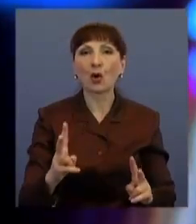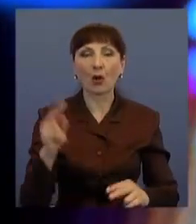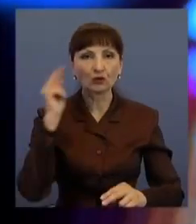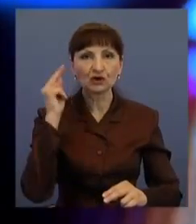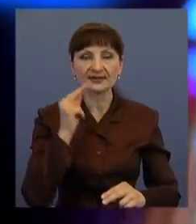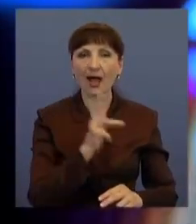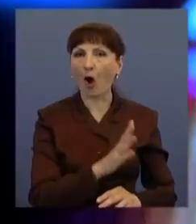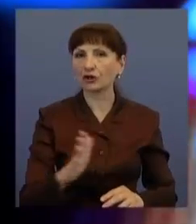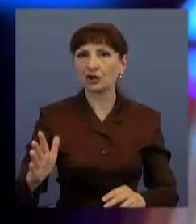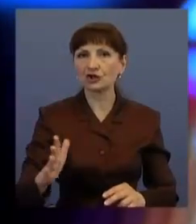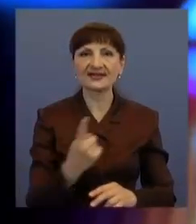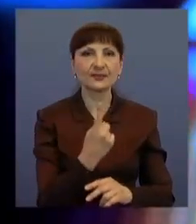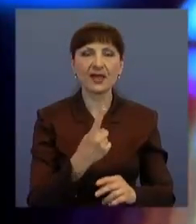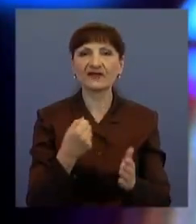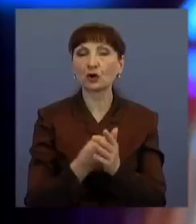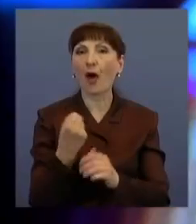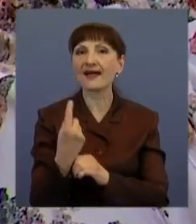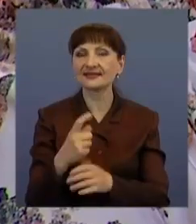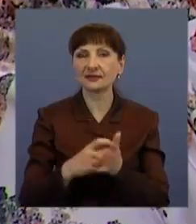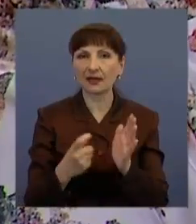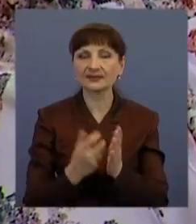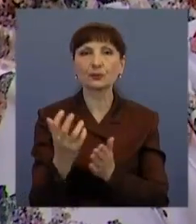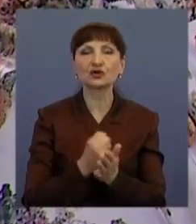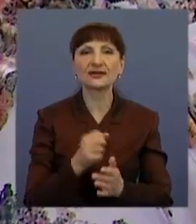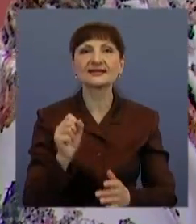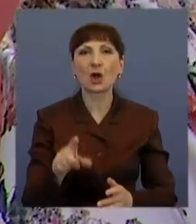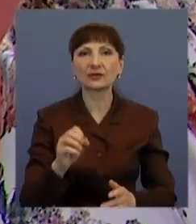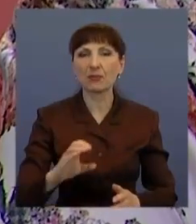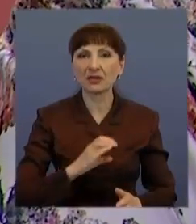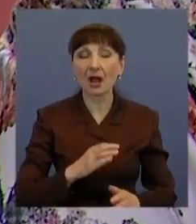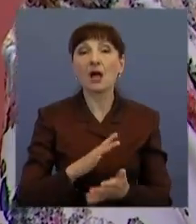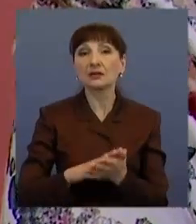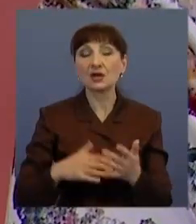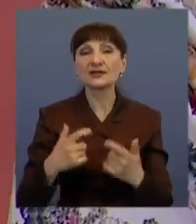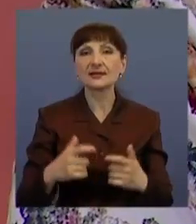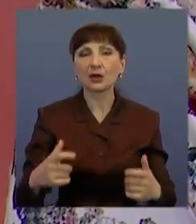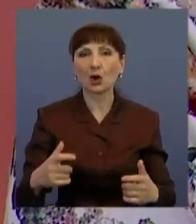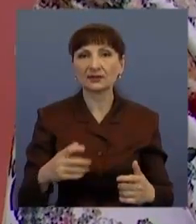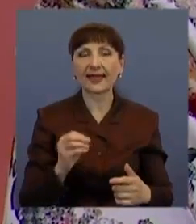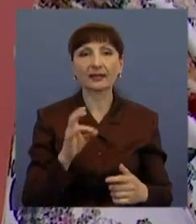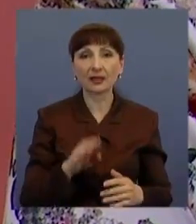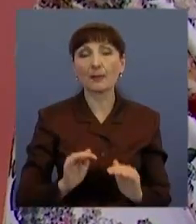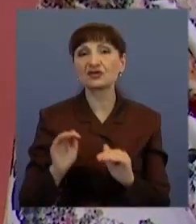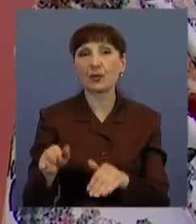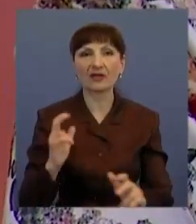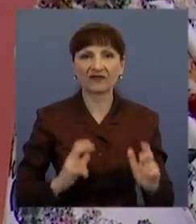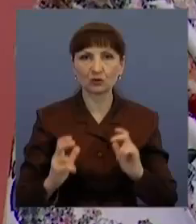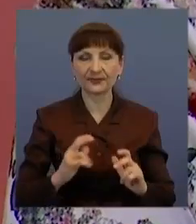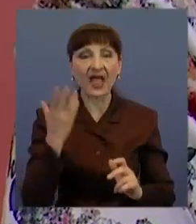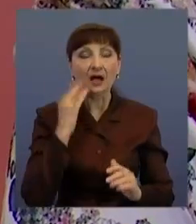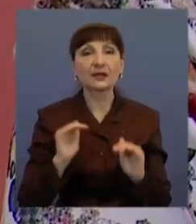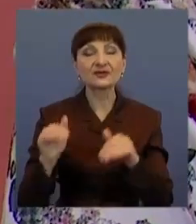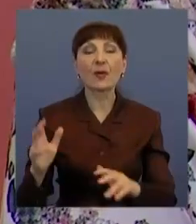учился отлично с 1 по 11 класса, получает алтынбельгу и дальше сдает ЕНТ и поступает в ВУЗ. То есть вот при поступлении в